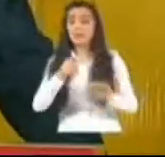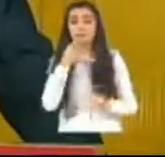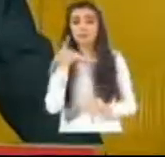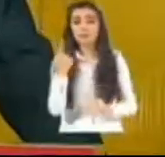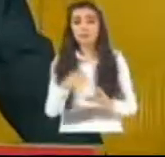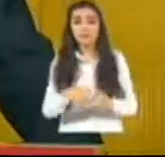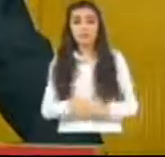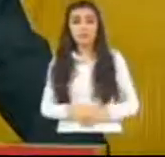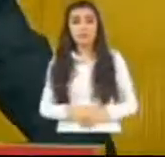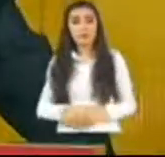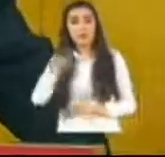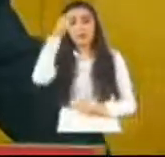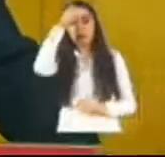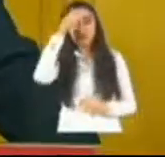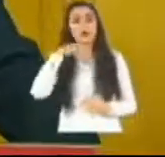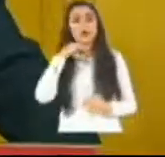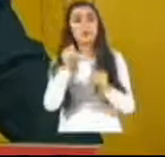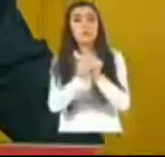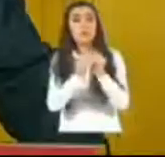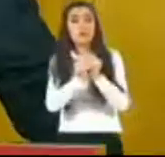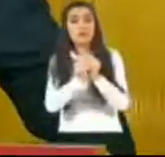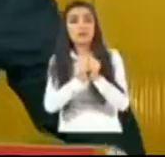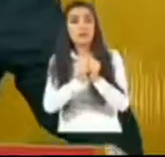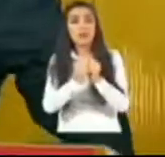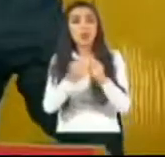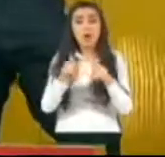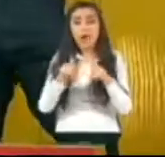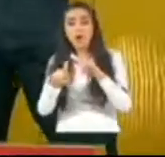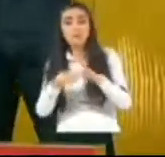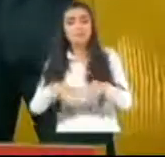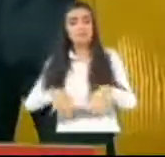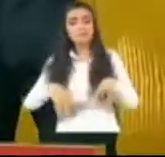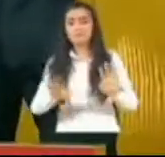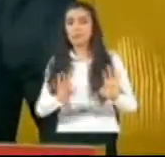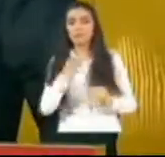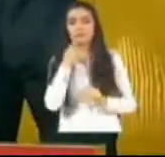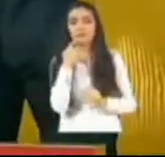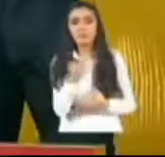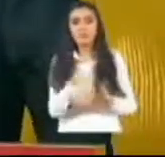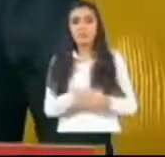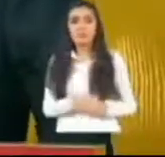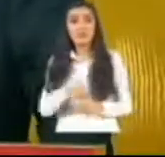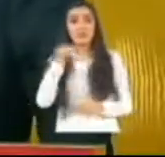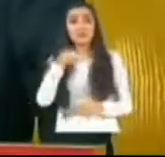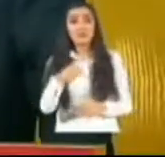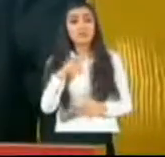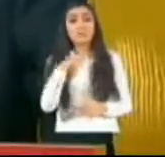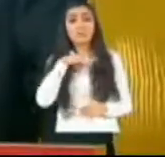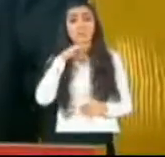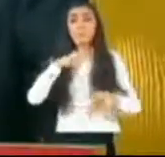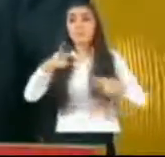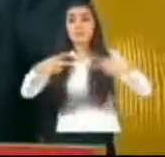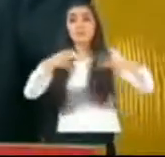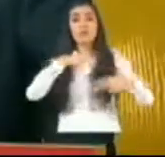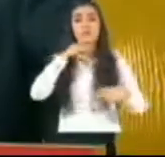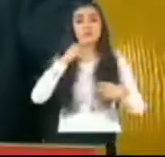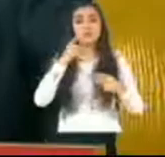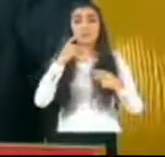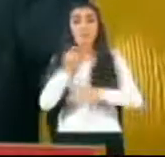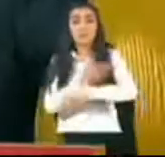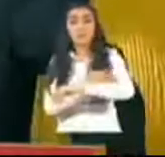değildir. Türkiye Avrupa Birliği'nin şamar oğlanı hiç değildir. Şimdi bazı Avrupa ülkeleri